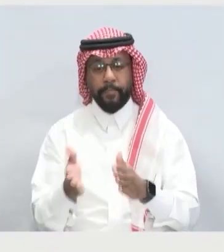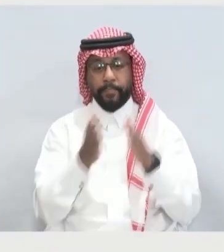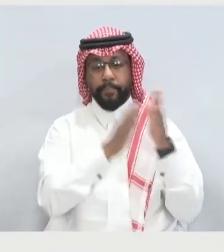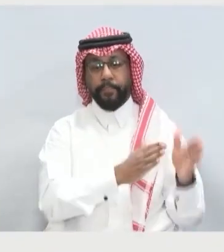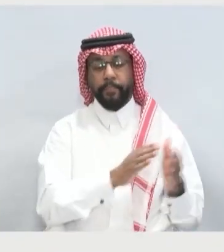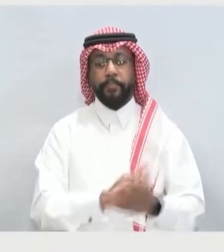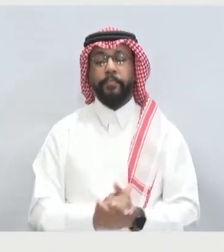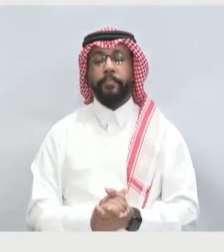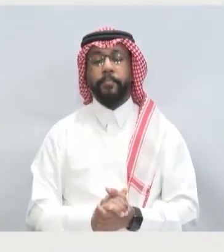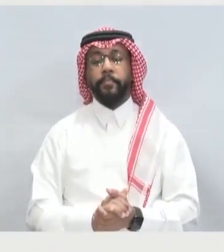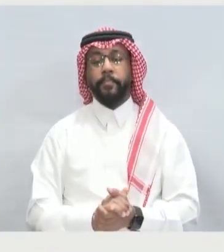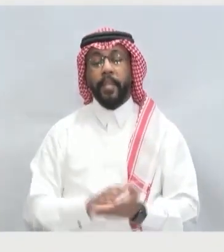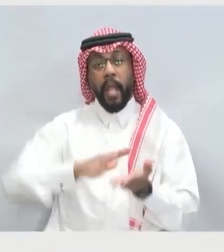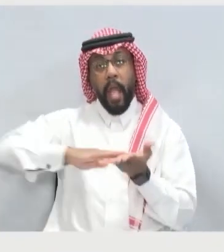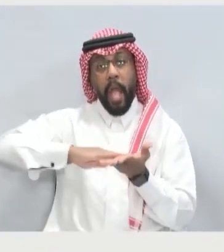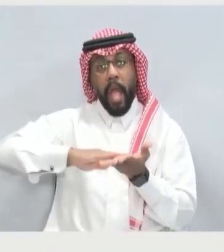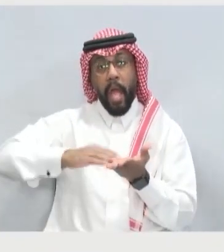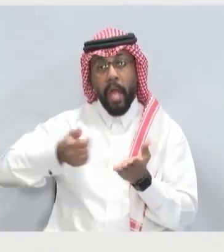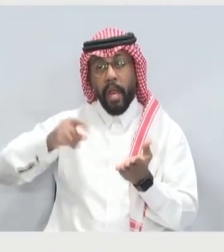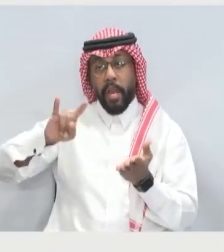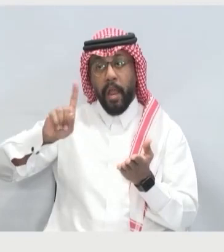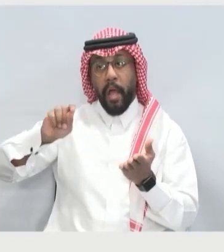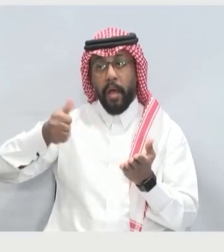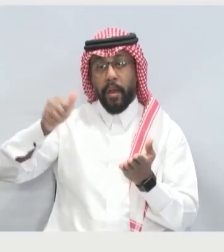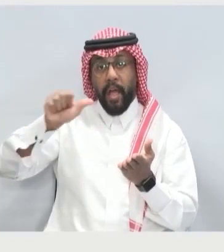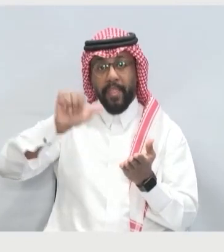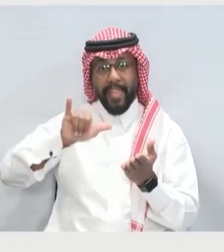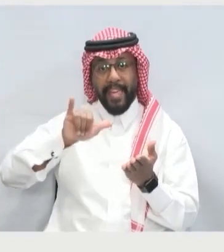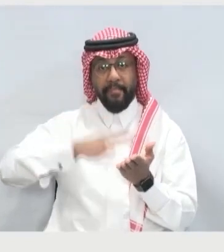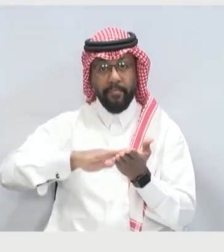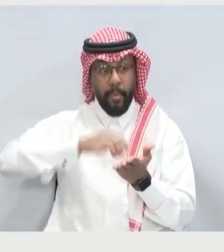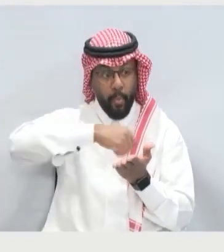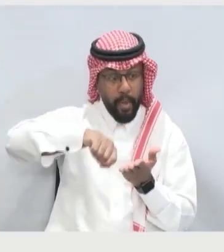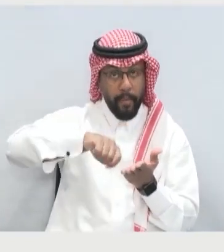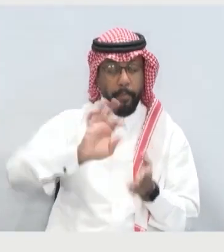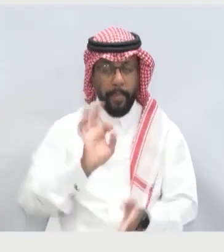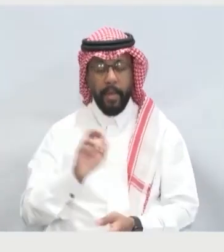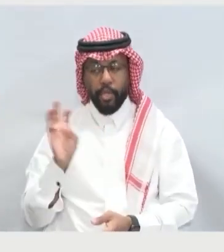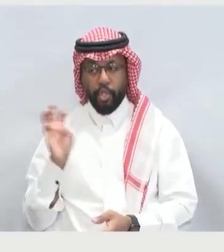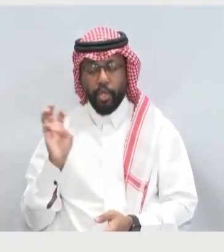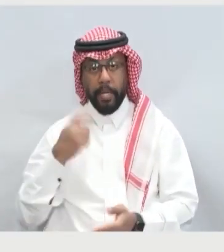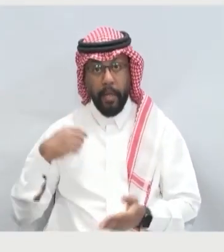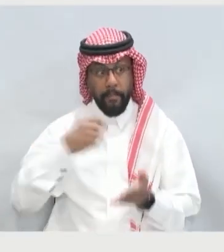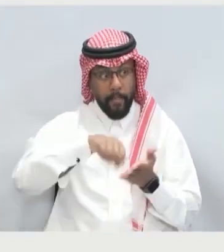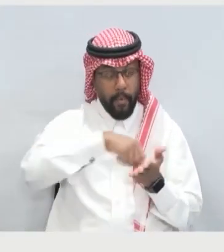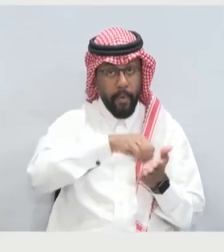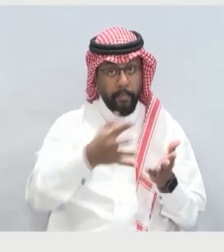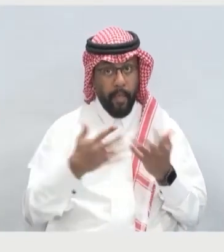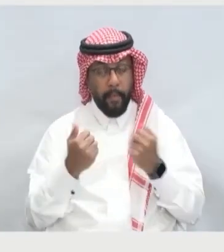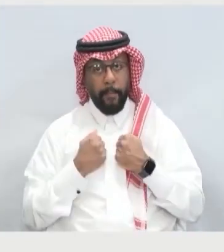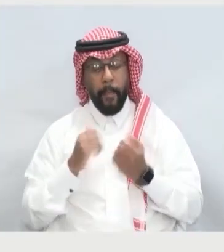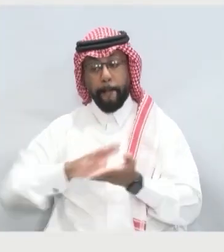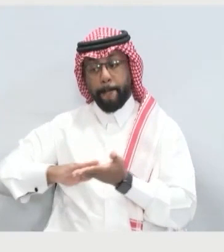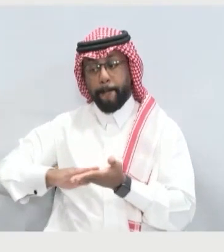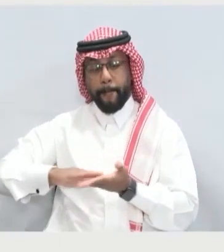سعرها ايضا الاراضي يعتبر من الاصول طويله الاجل حينما يكون لدى الشركه تشتري اراضي او تمتلك